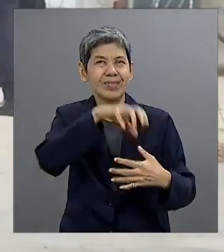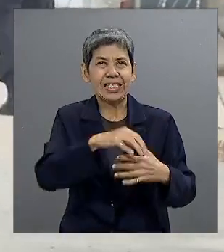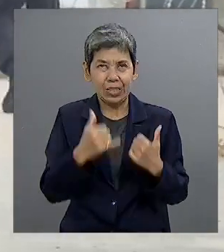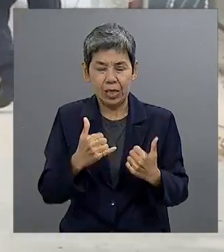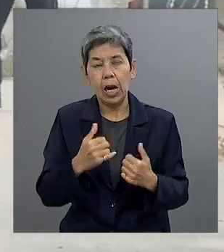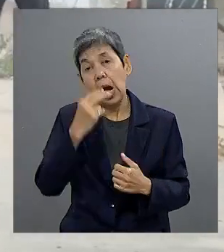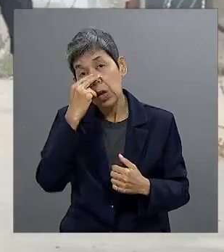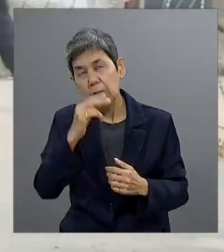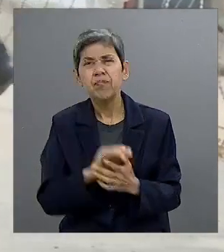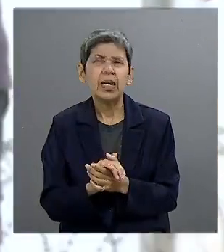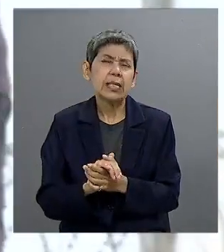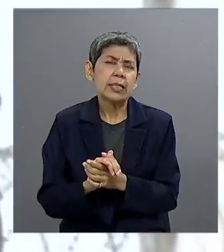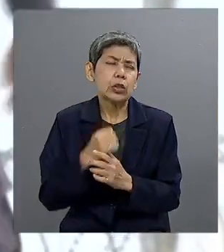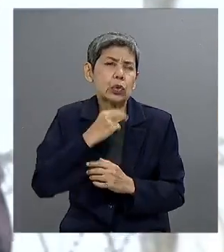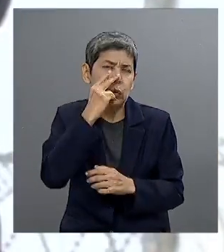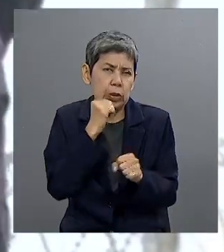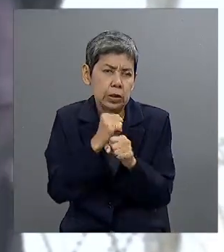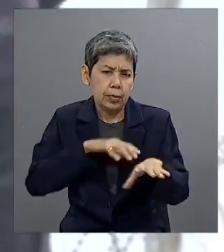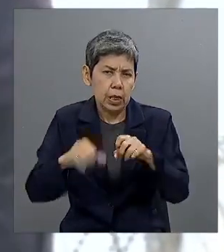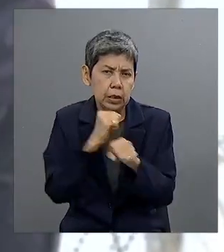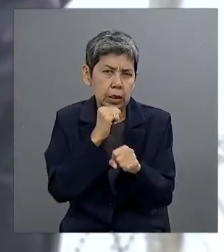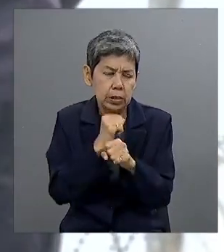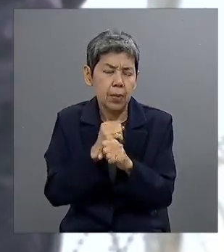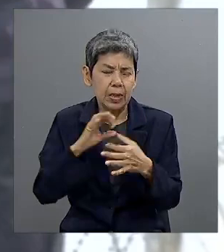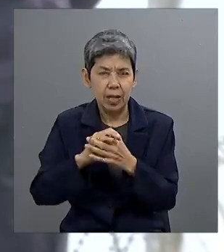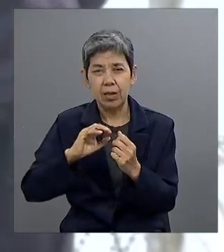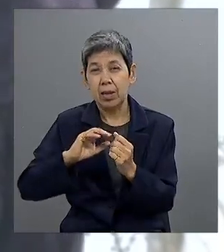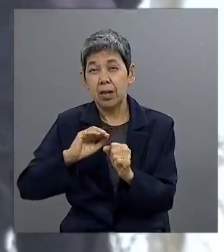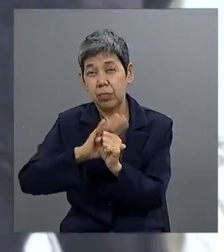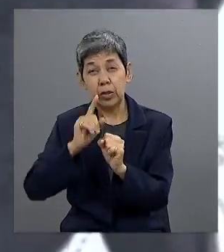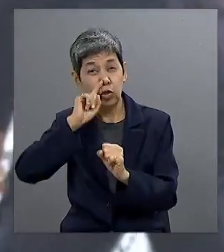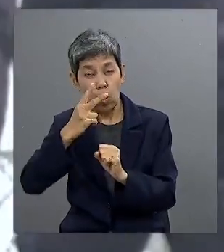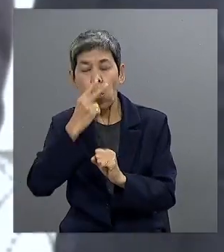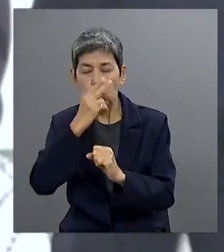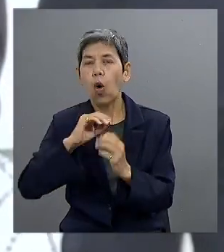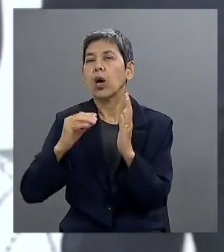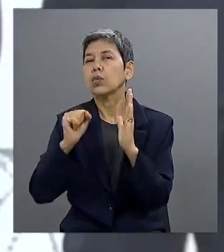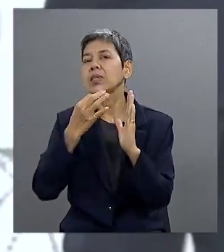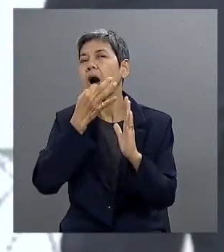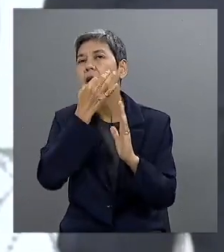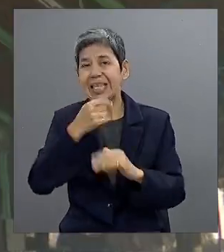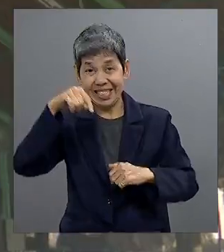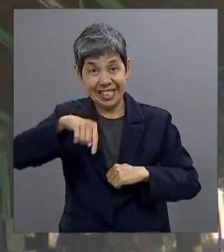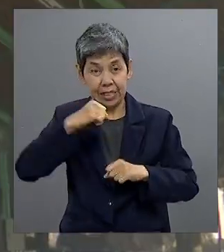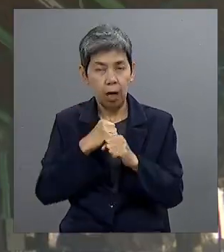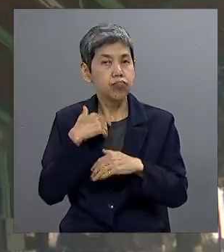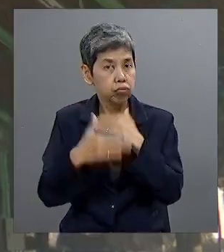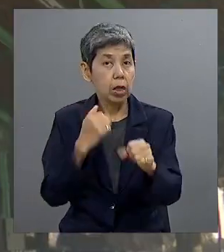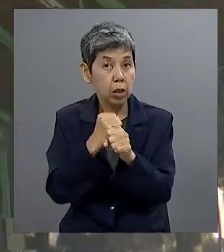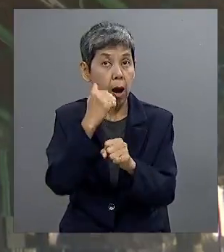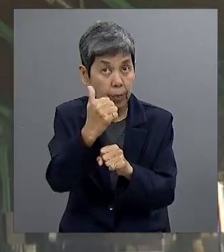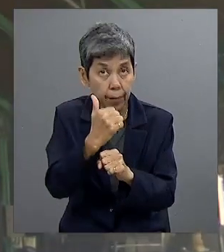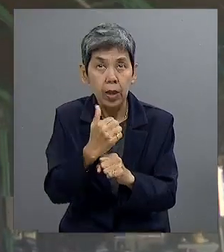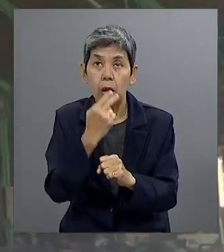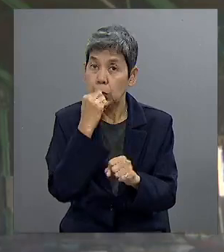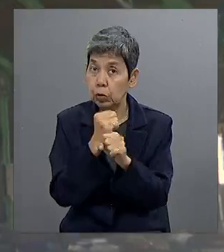โจทย์ที่ท้าทายการจัดการละรอบใหม่ในจังหวัดสมุทรสาครเป็นอย่างมากนะคะเพราะว่าถ้าที่นี่เดินหน้าได้รวดเร็วแล้วก็เห็นผลเป็นรูป